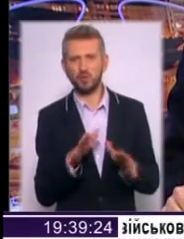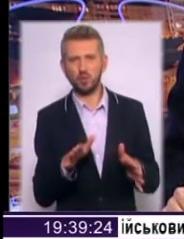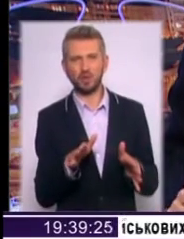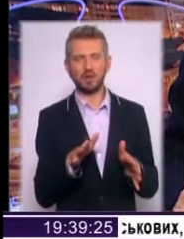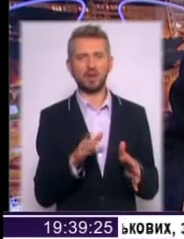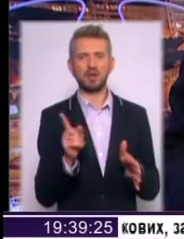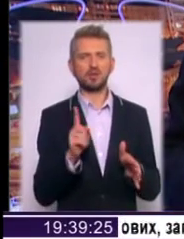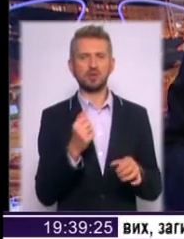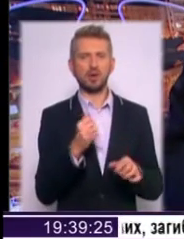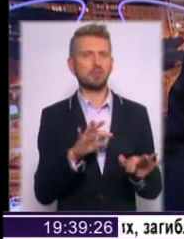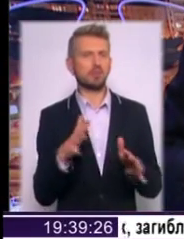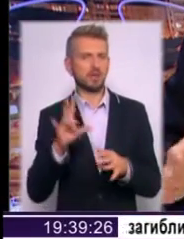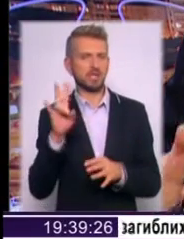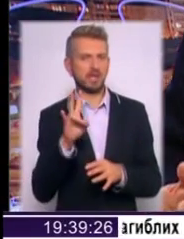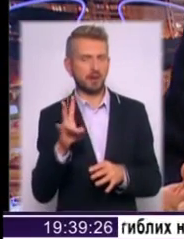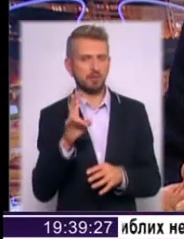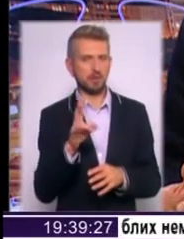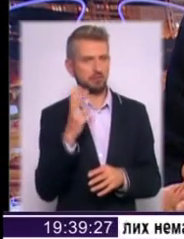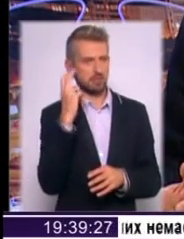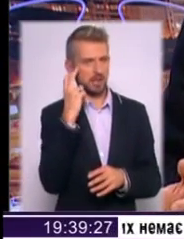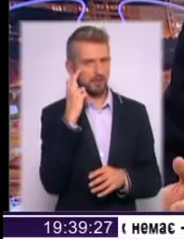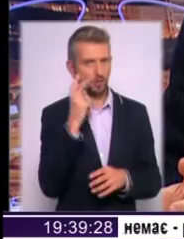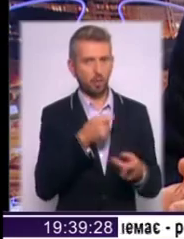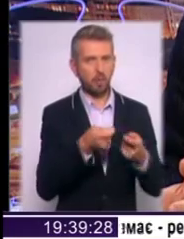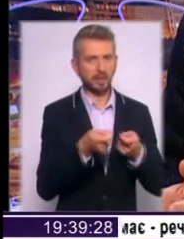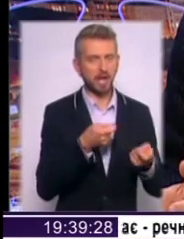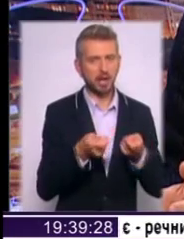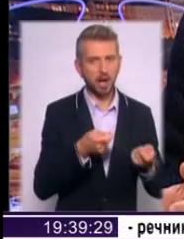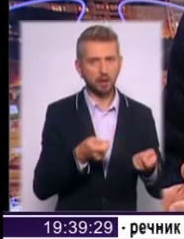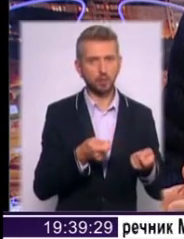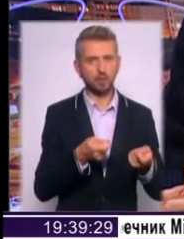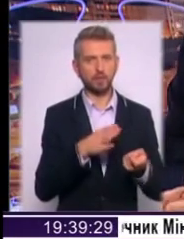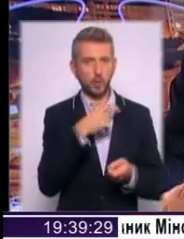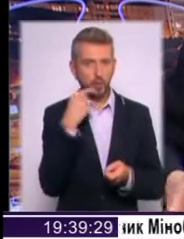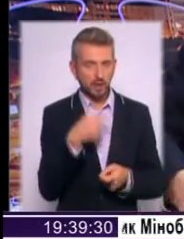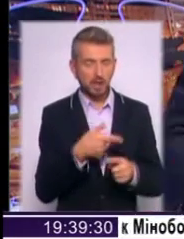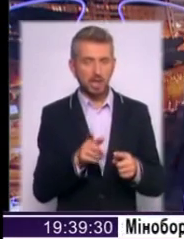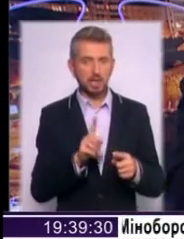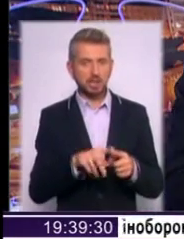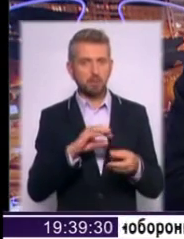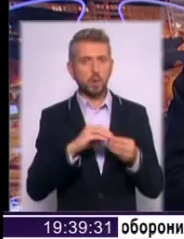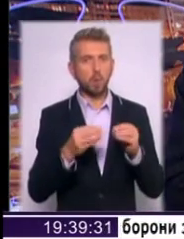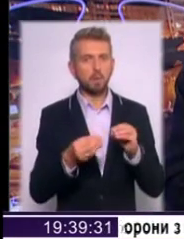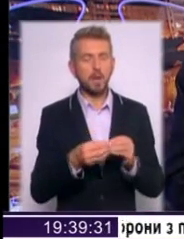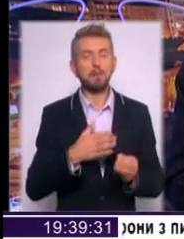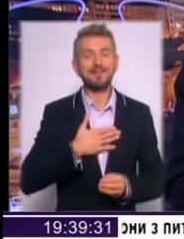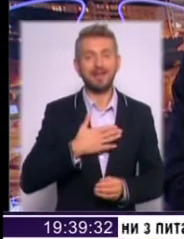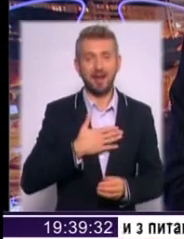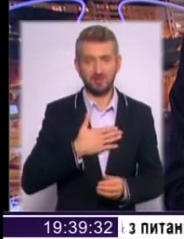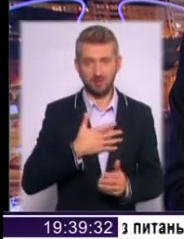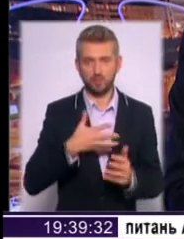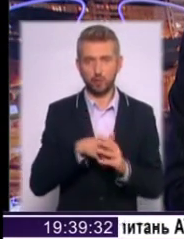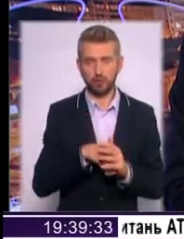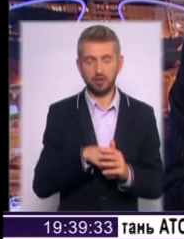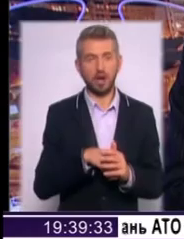що робиться з церквами Київського патріархату в Росії. Це проблема наша внутрішня. Вона